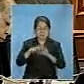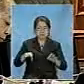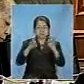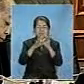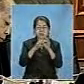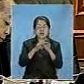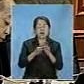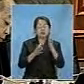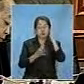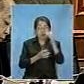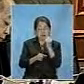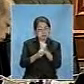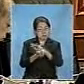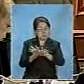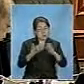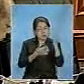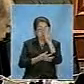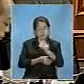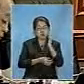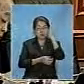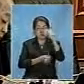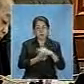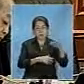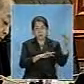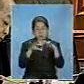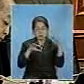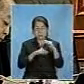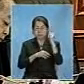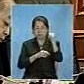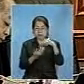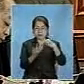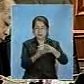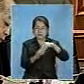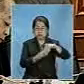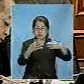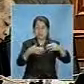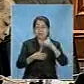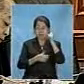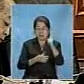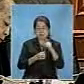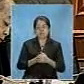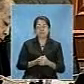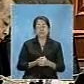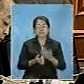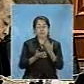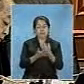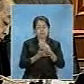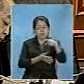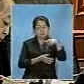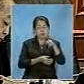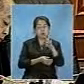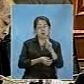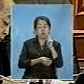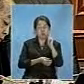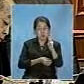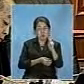พทางเศรษฐกิจของประเทศในระยะยาวด้วยการดำเนินการตามพระราชกำหนดกู้เงินเพื่อลงทุน